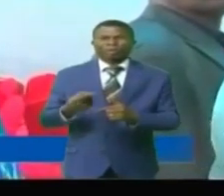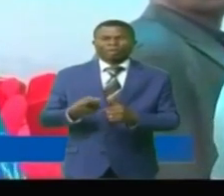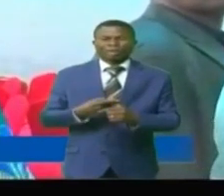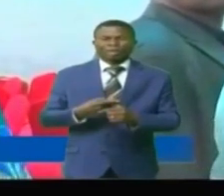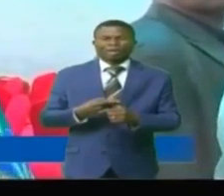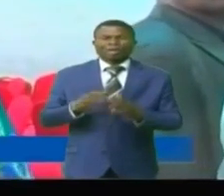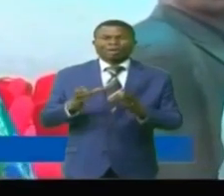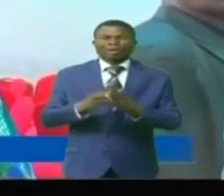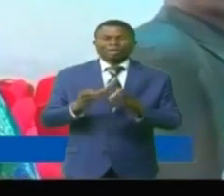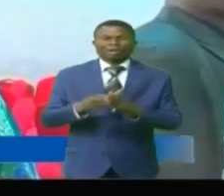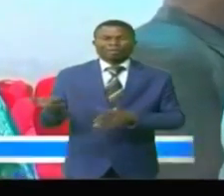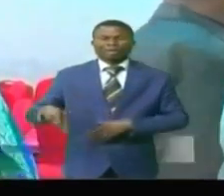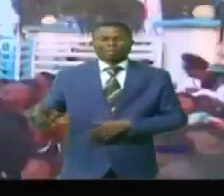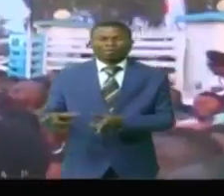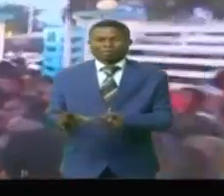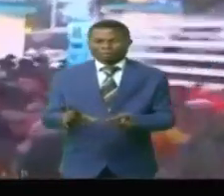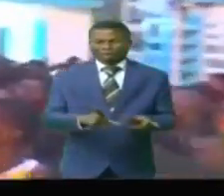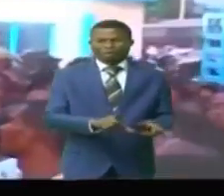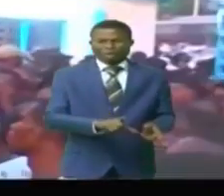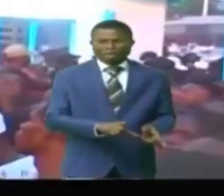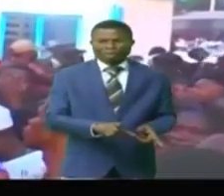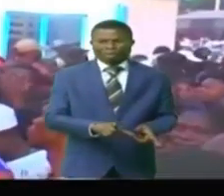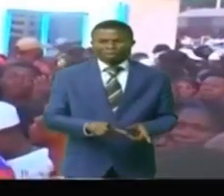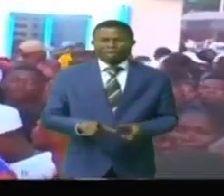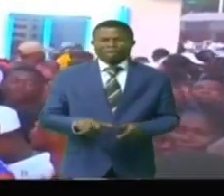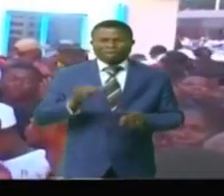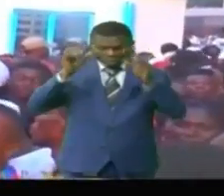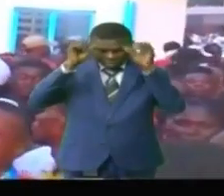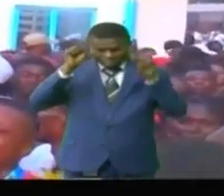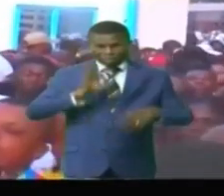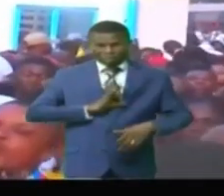par la province du Lualaba.